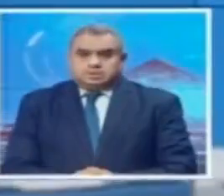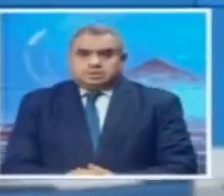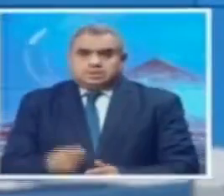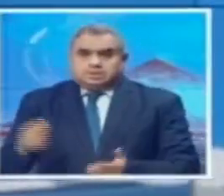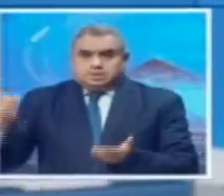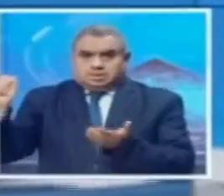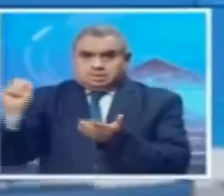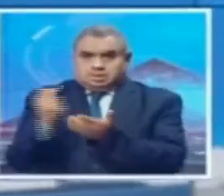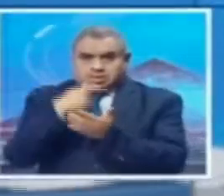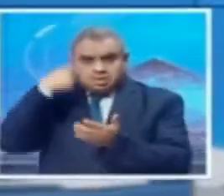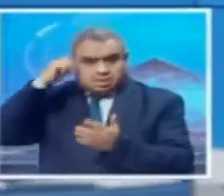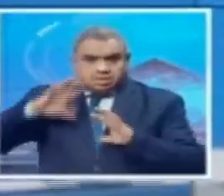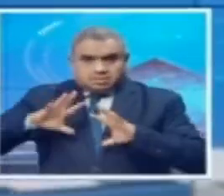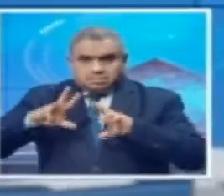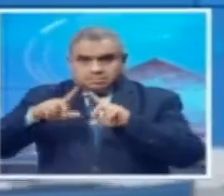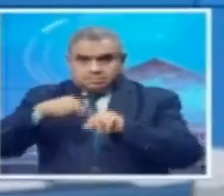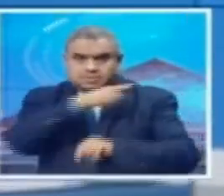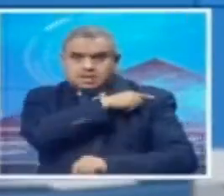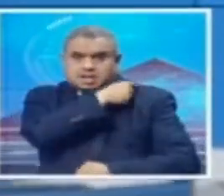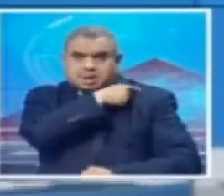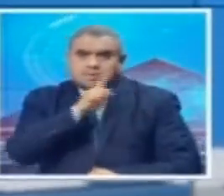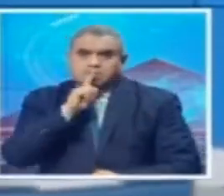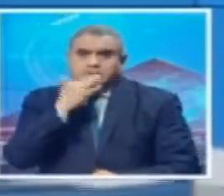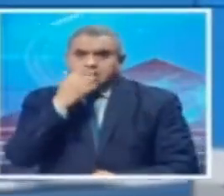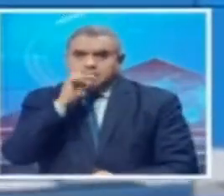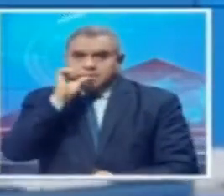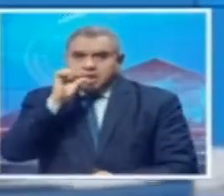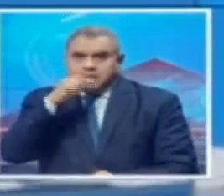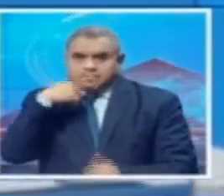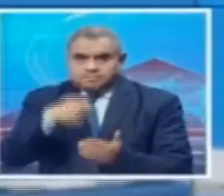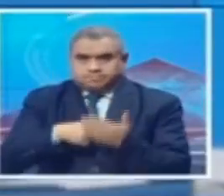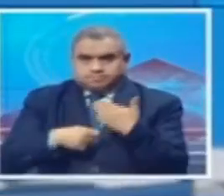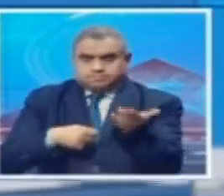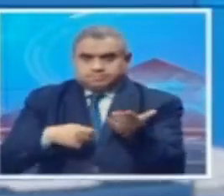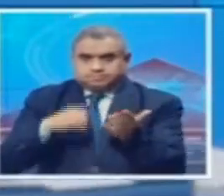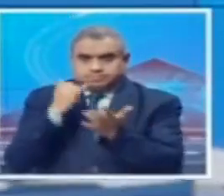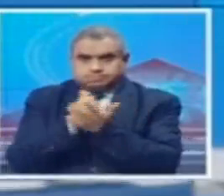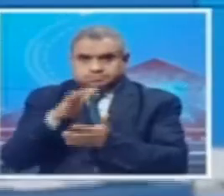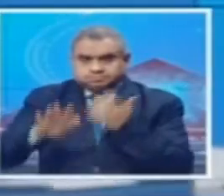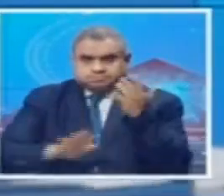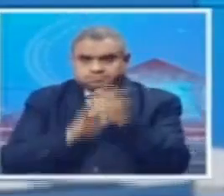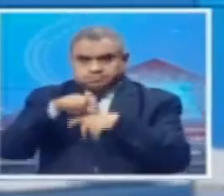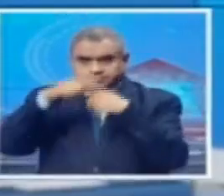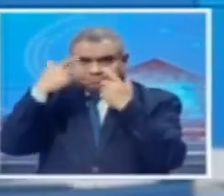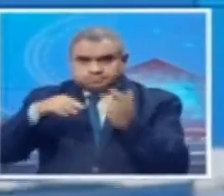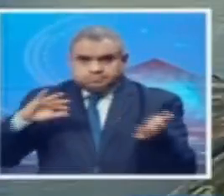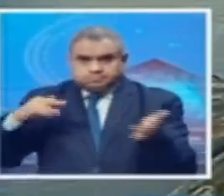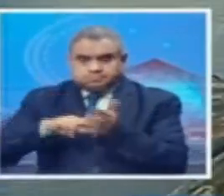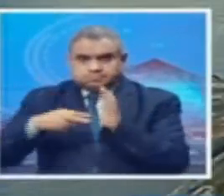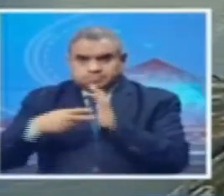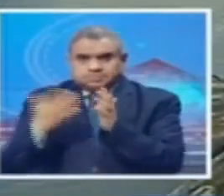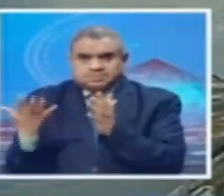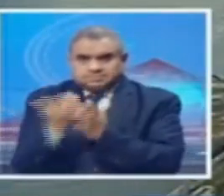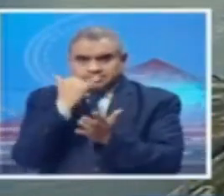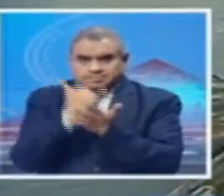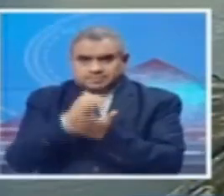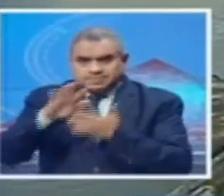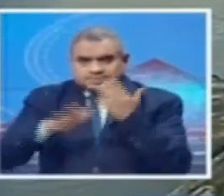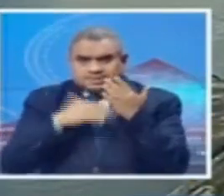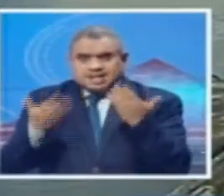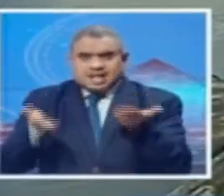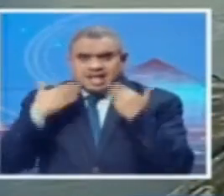تلقى وزير التنمية المحلية اللواء محمود شعراوي تقريرا من الإدارة العامة للأزمات بالوزارة عن آخر مستجدات حالة